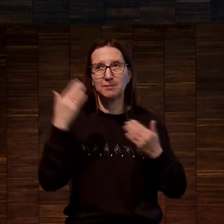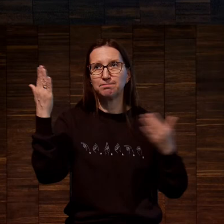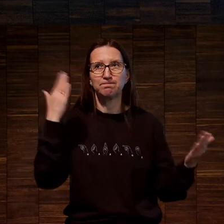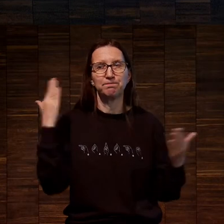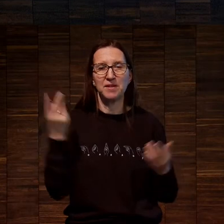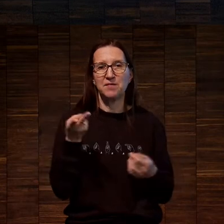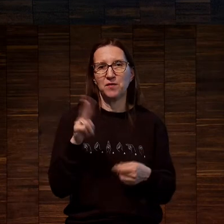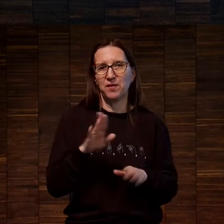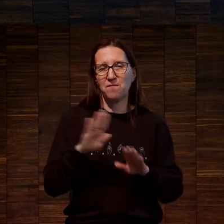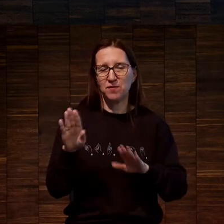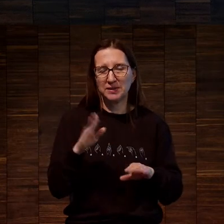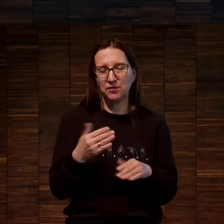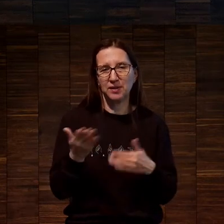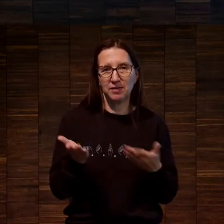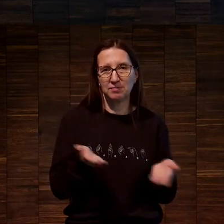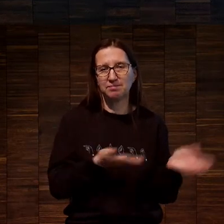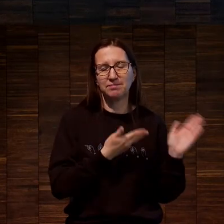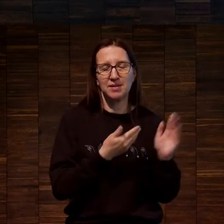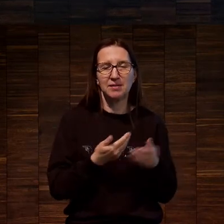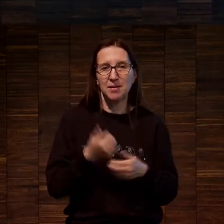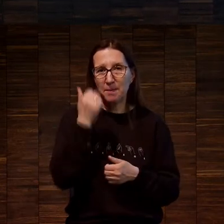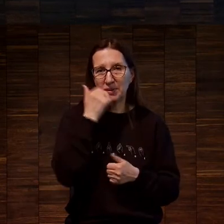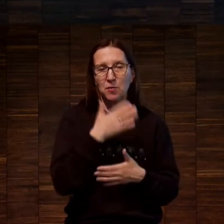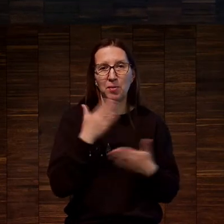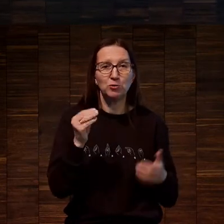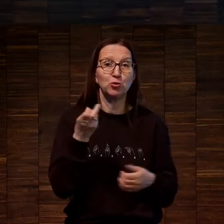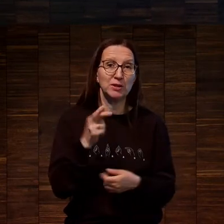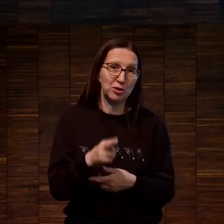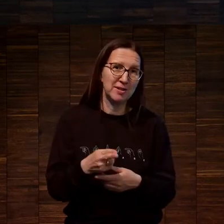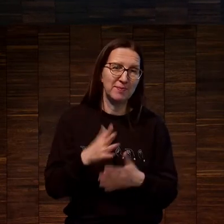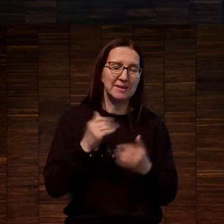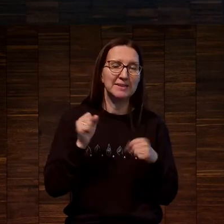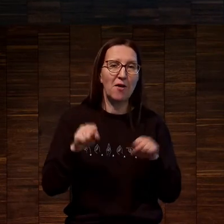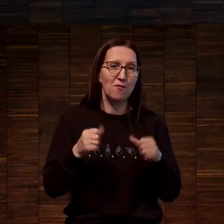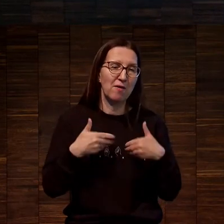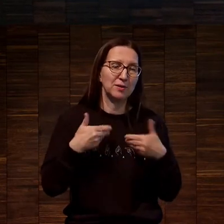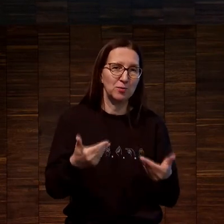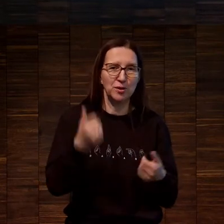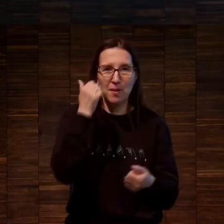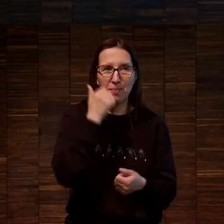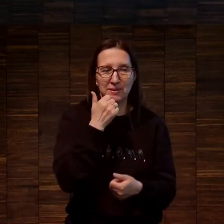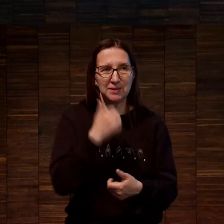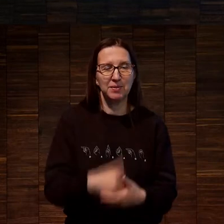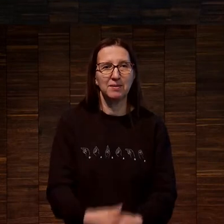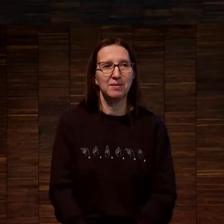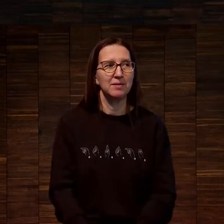Спасибо вам огромное, спасибо, Надежда. Спасибо. Спасибо за возможность.